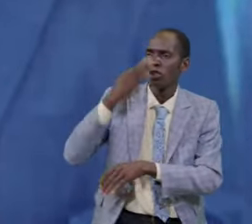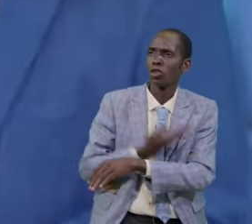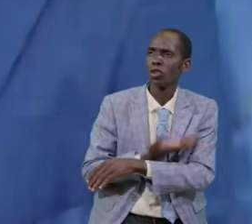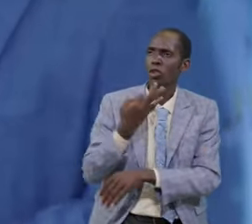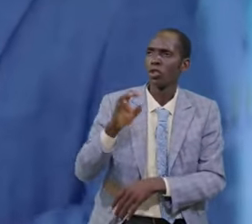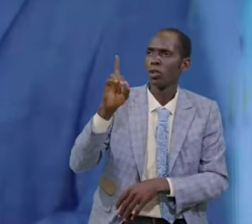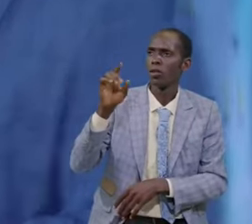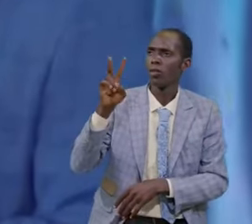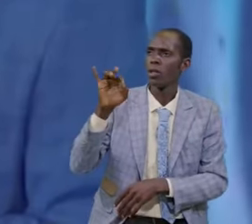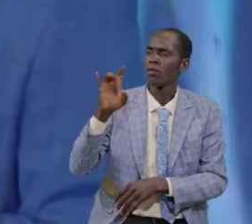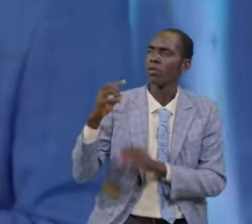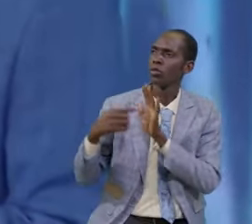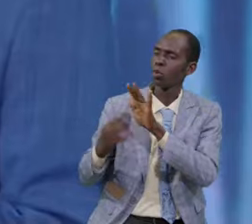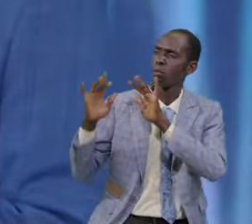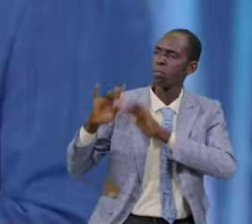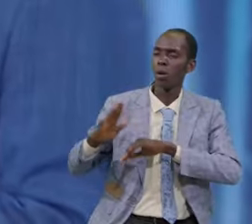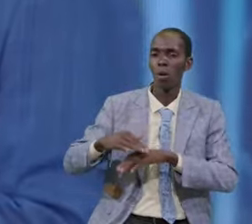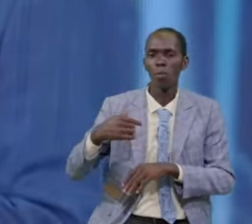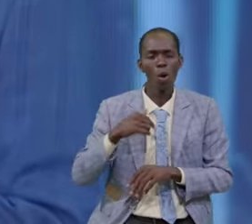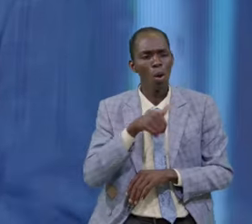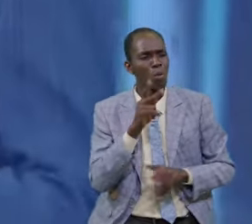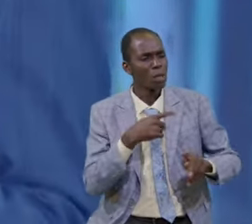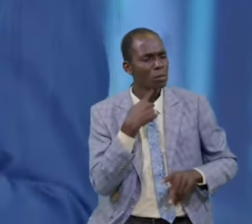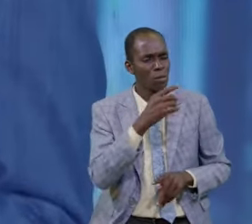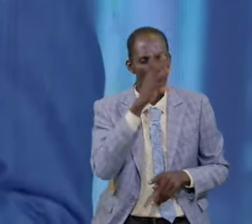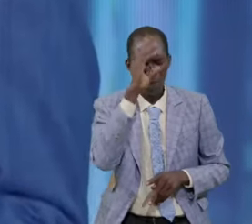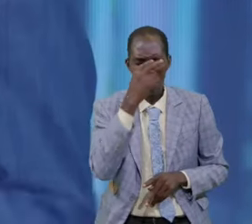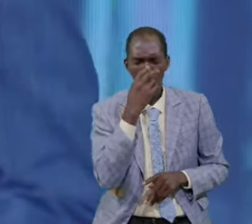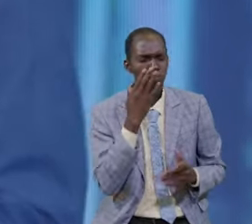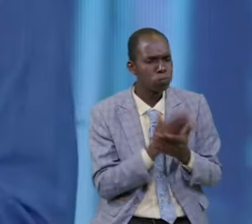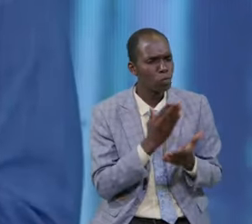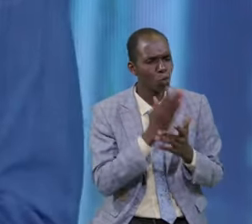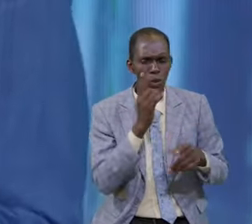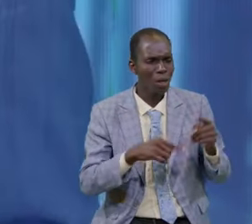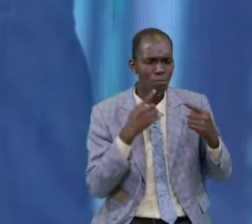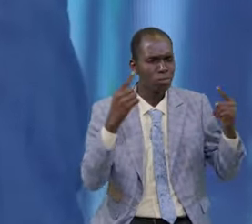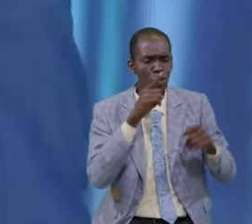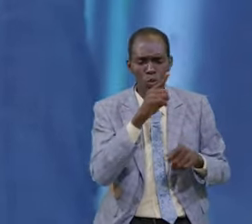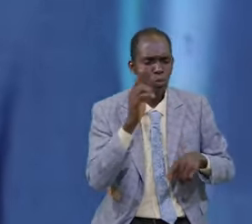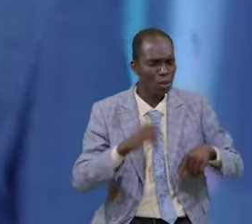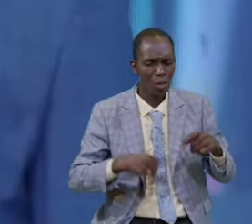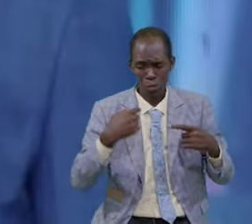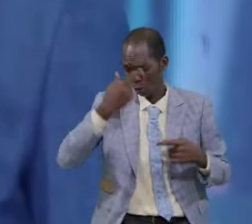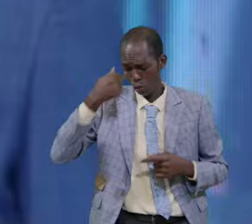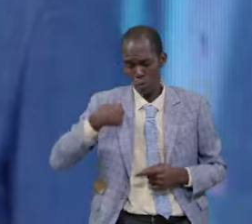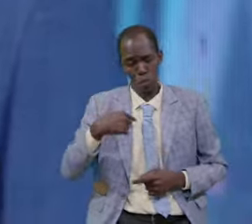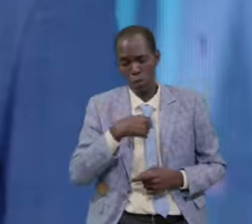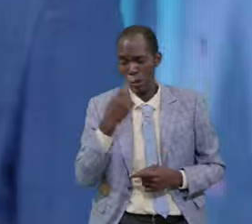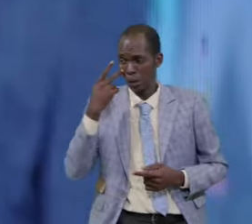de moi. Et même si les autres disent, tais-toi, tu ne peux pas réussir. Nous ne l'avons pas pu réussir. Jésus